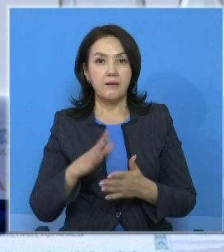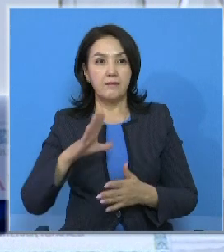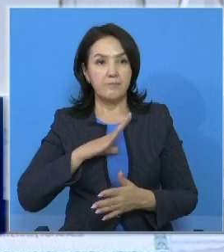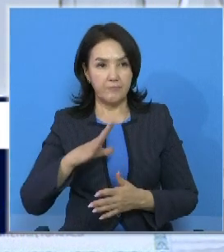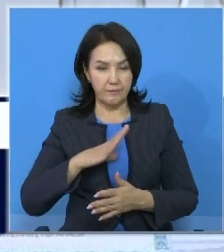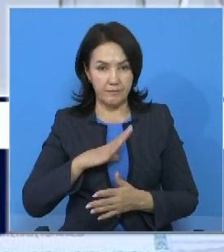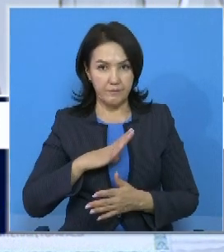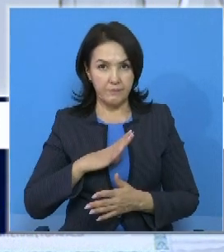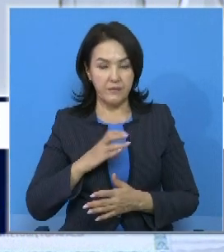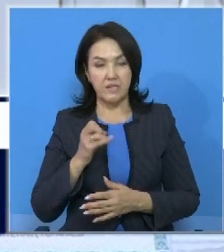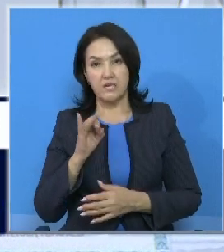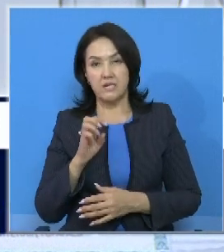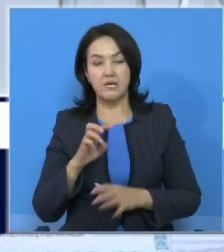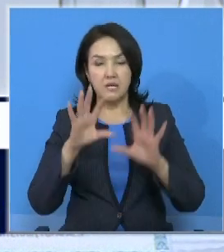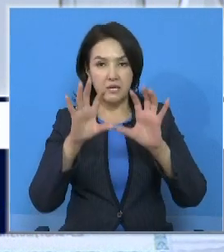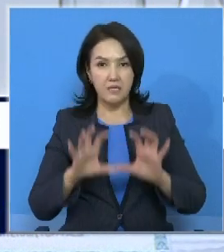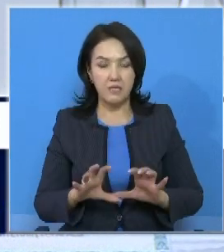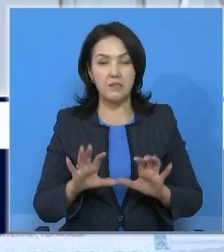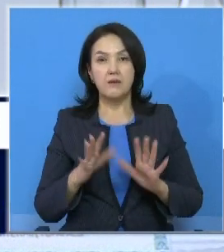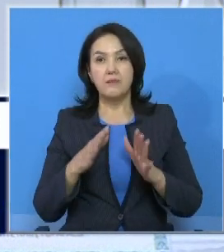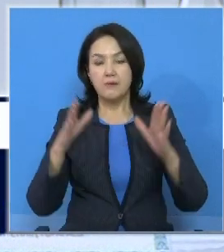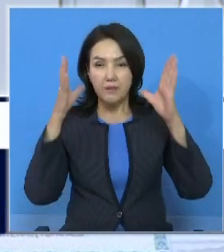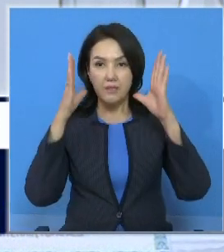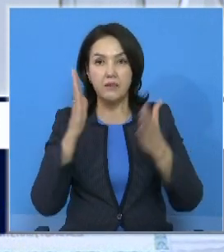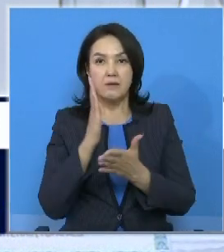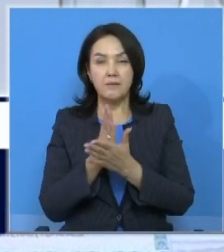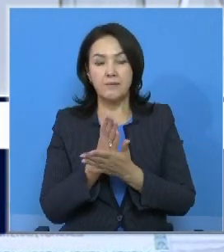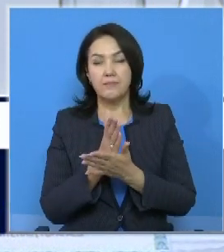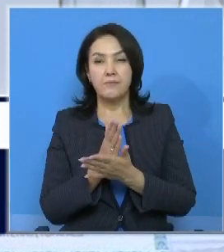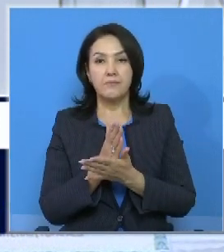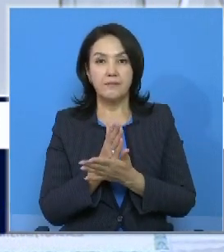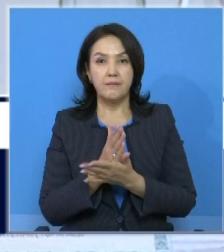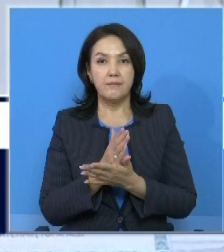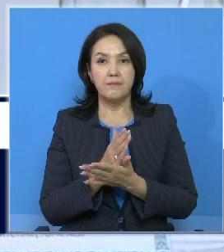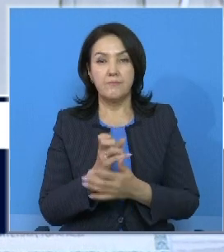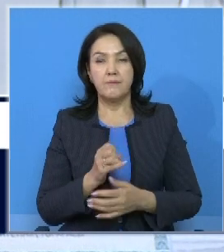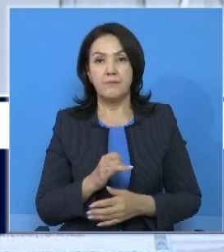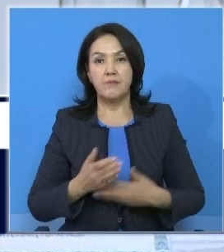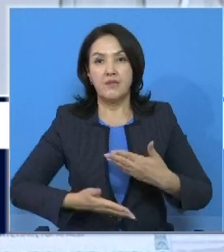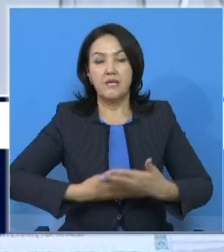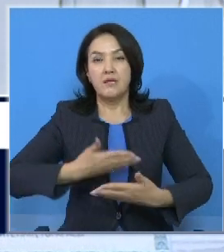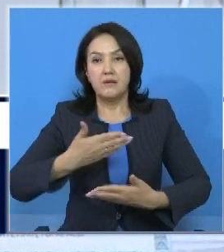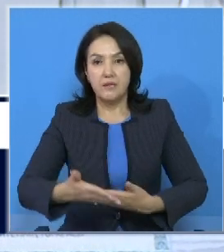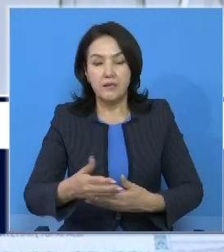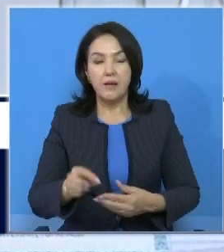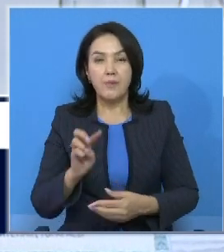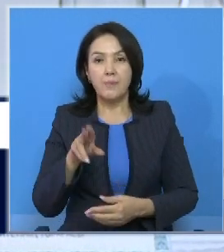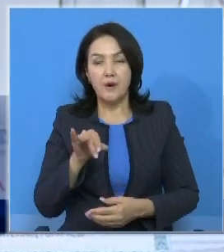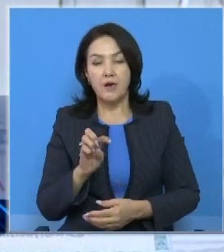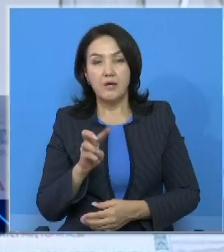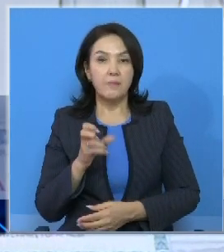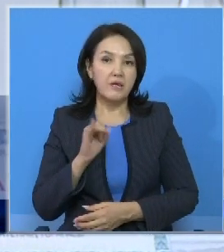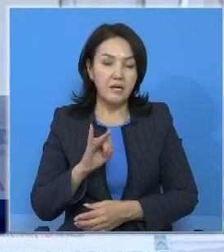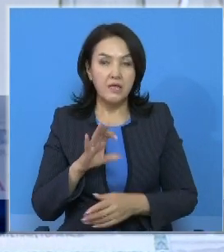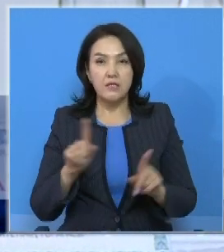произошла либерализация закона в сфере религии. Есть определенные шаги по либерализации.